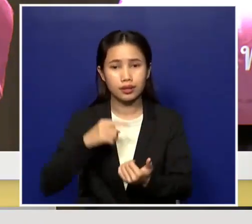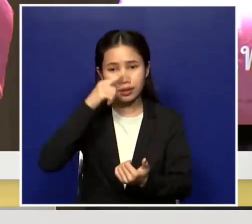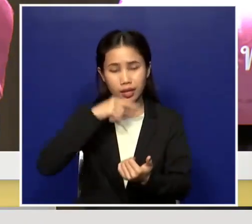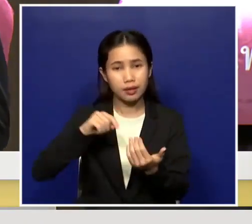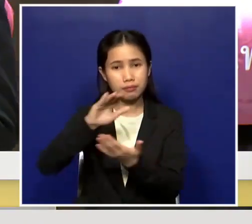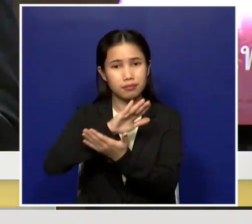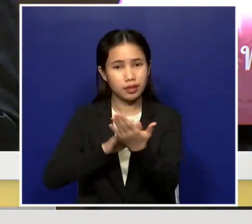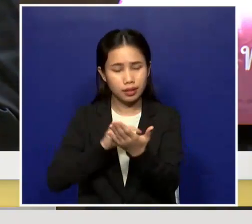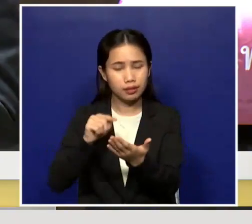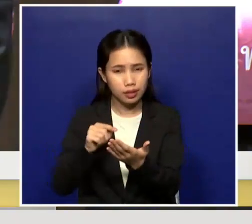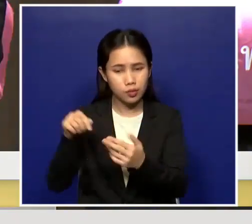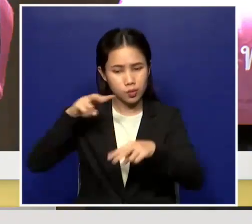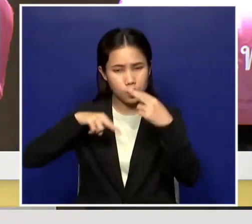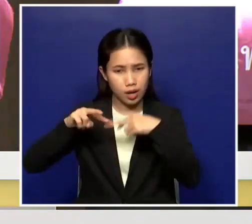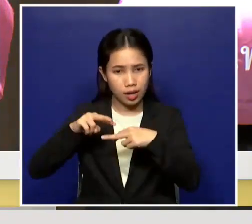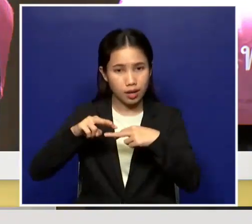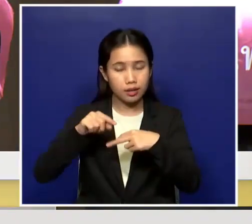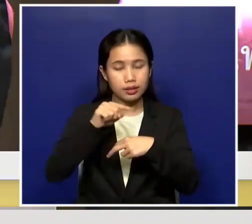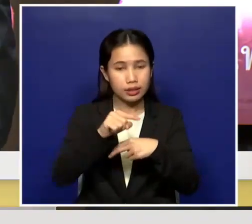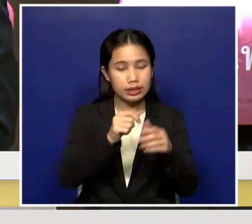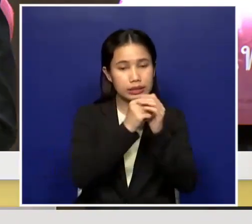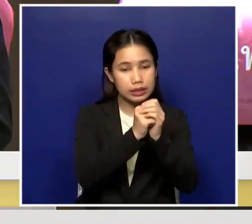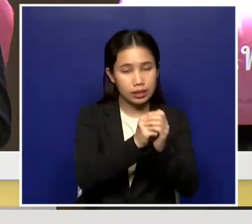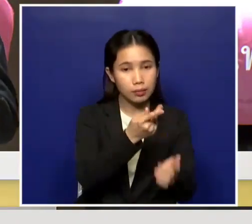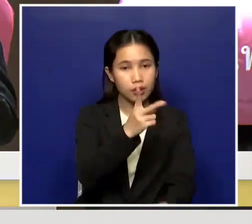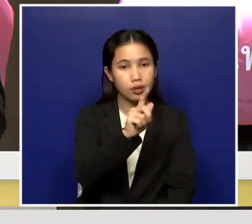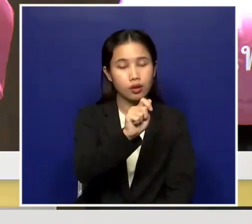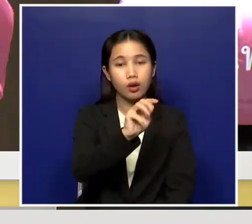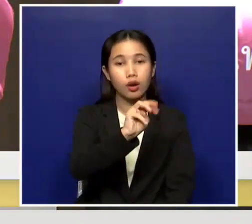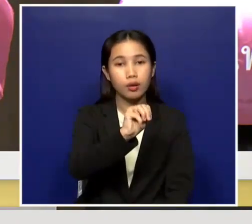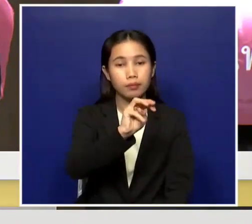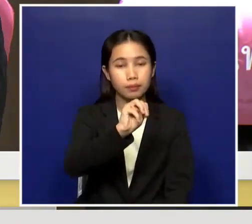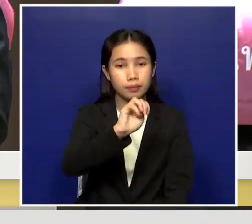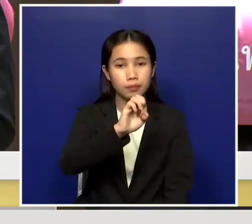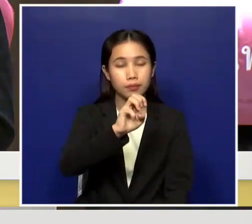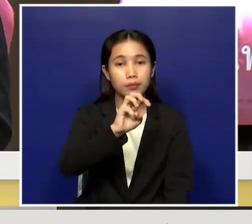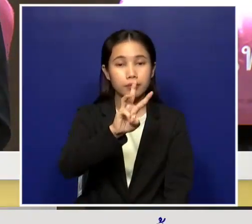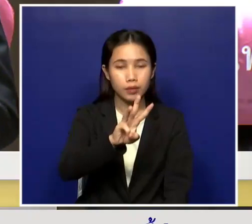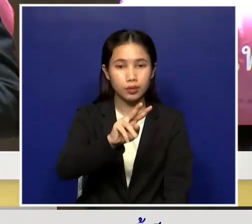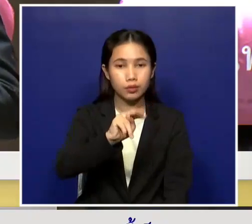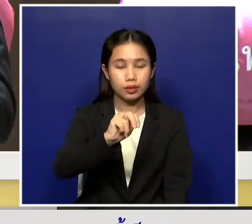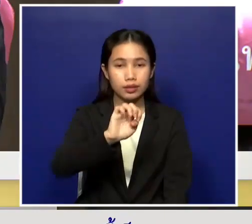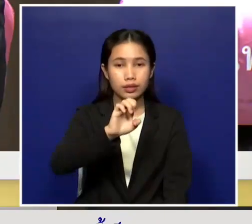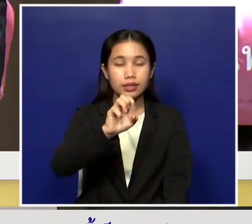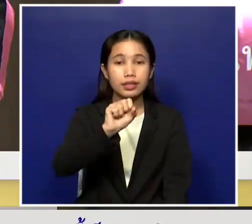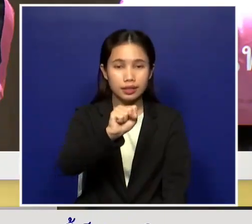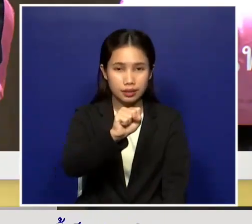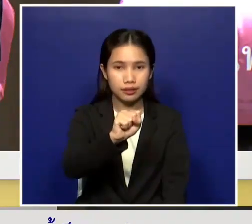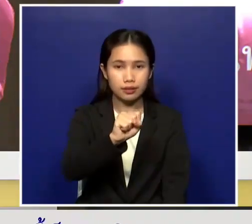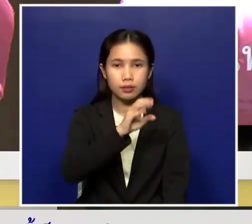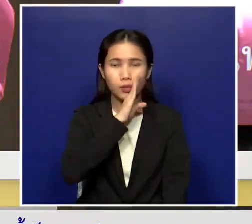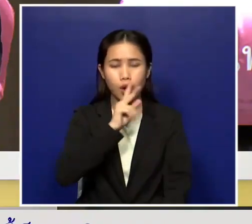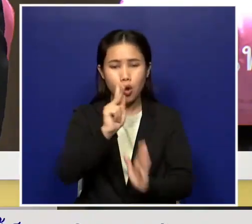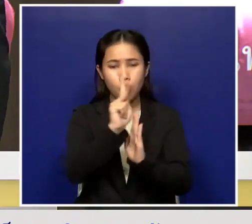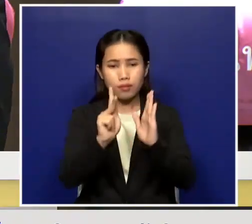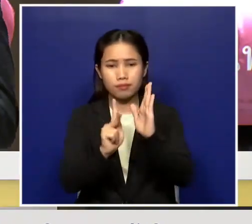แบบหนึ่งที่ปักกิ่งก็เป็นแบบคอมมิวนิสต์พ่อเป็นคอมมิวนิสต์ถ้าเกิดจะเอากฎหมายมาไล่จับ